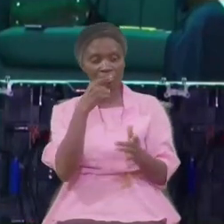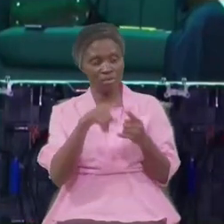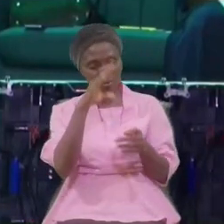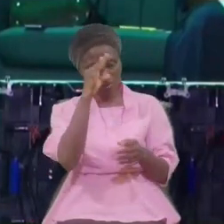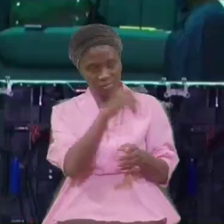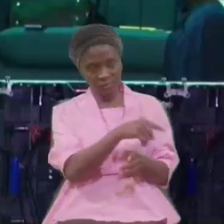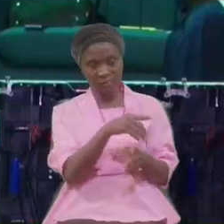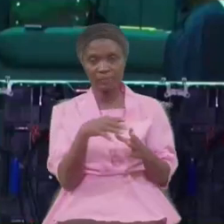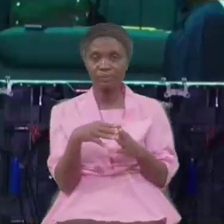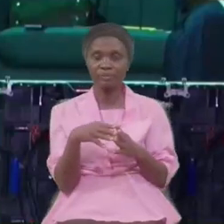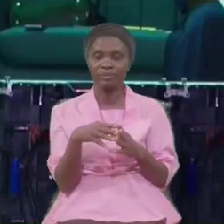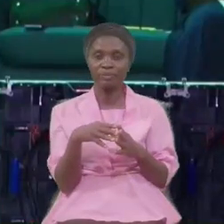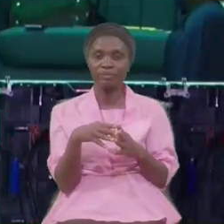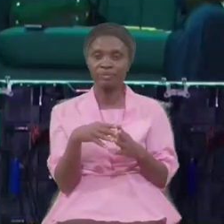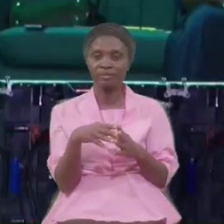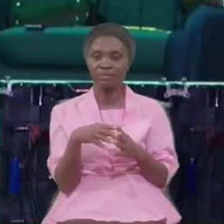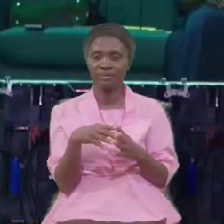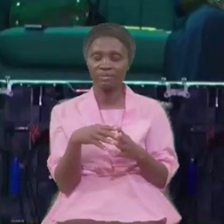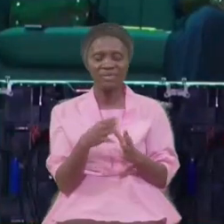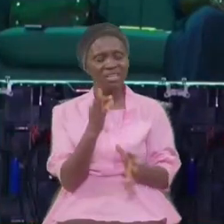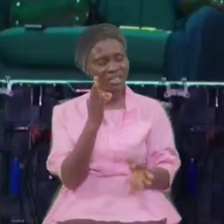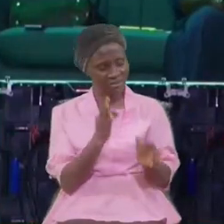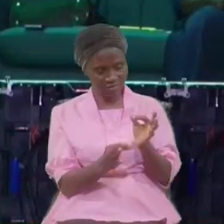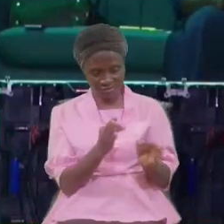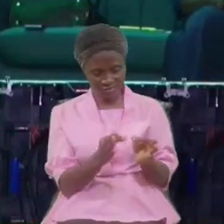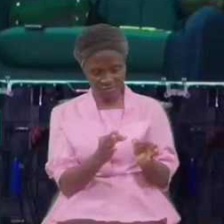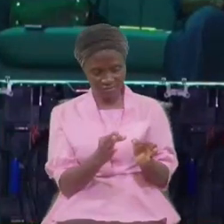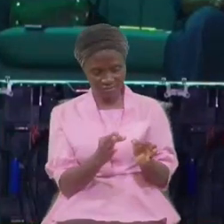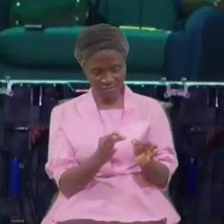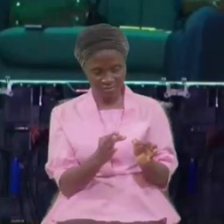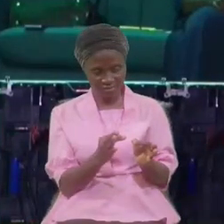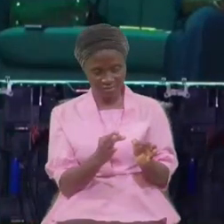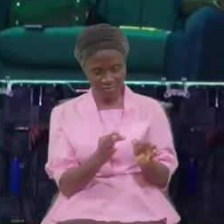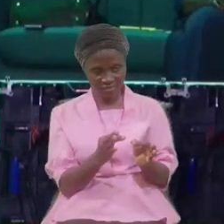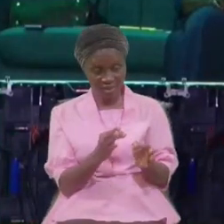Jésus lui dit, si